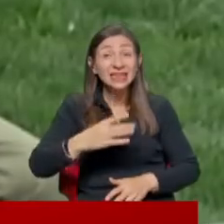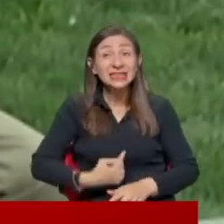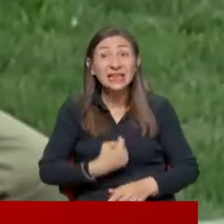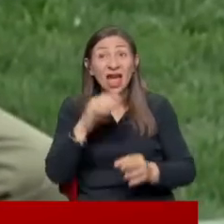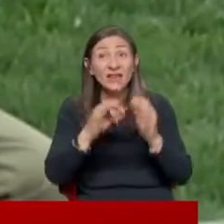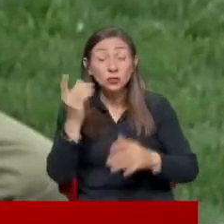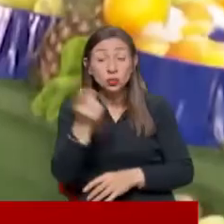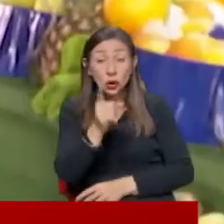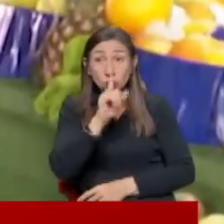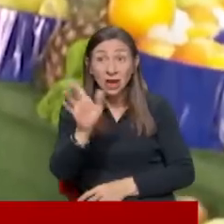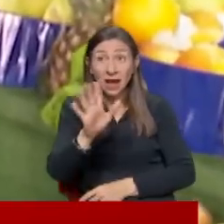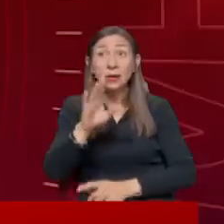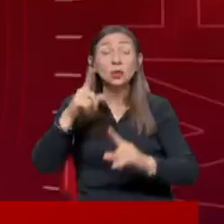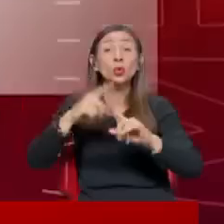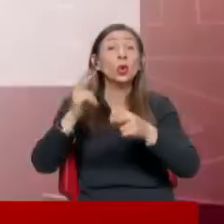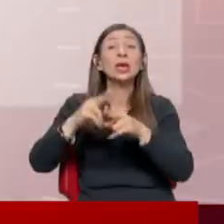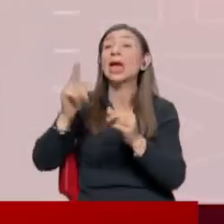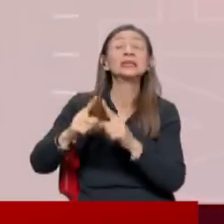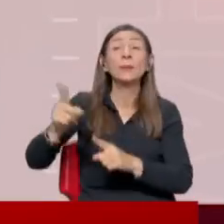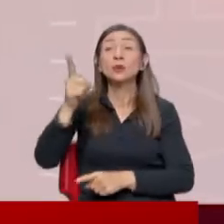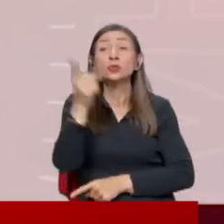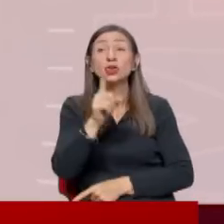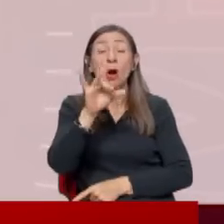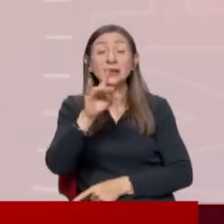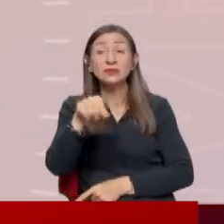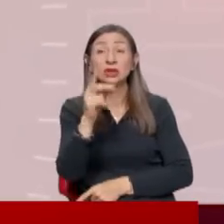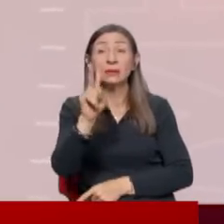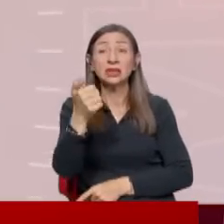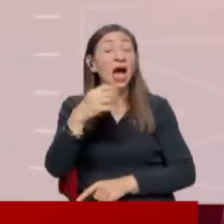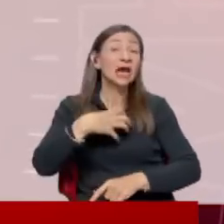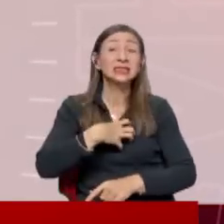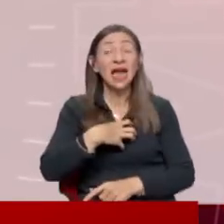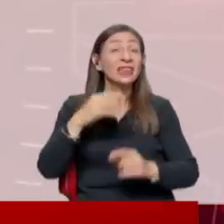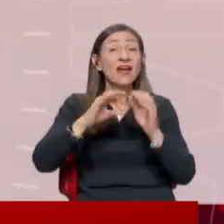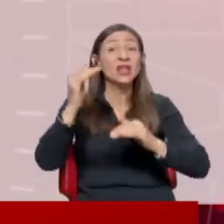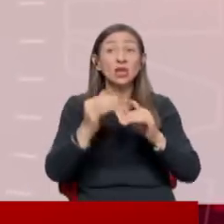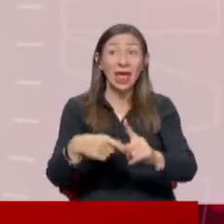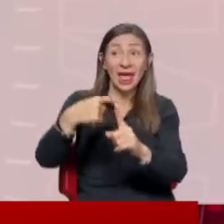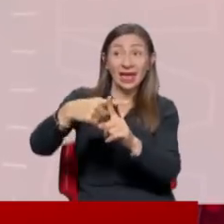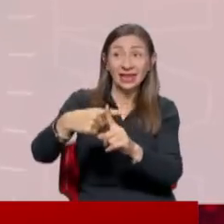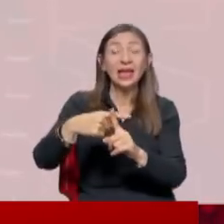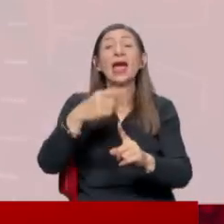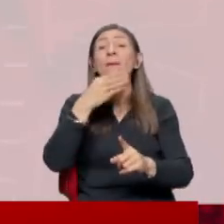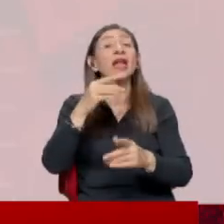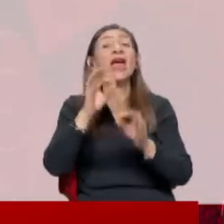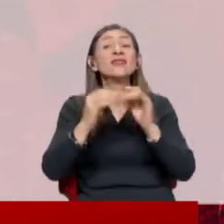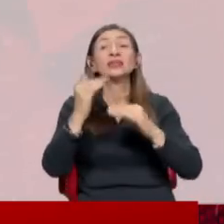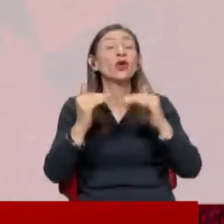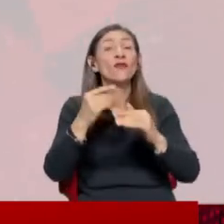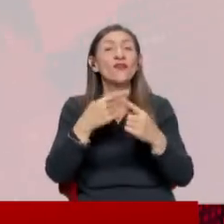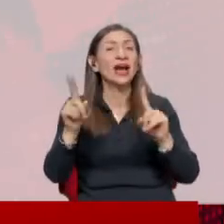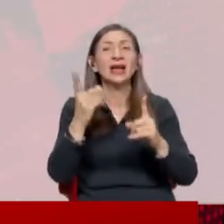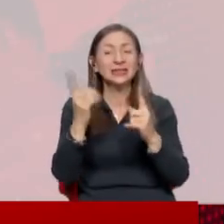hissettiği enflasyon %150, TÜİK'in hesabı ise %15,26. Haziran ayı enflasyonu da eklenecek. Emeklinin enflasyon farkı